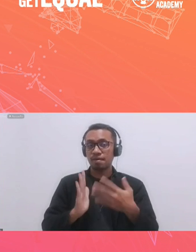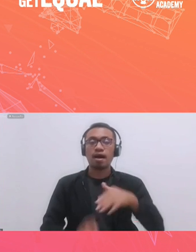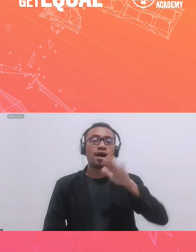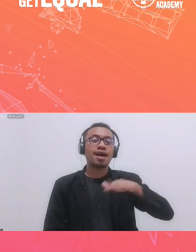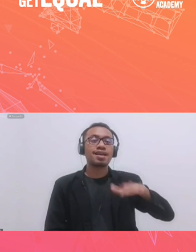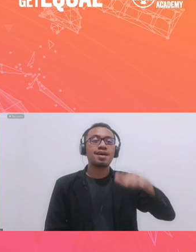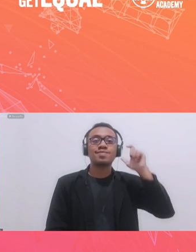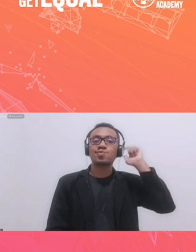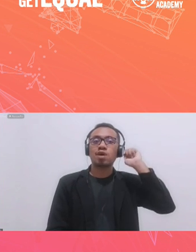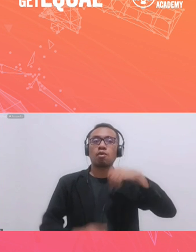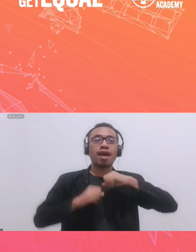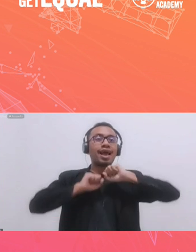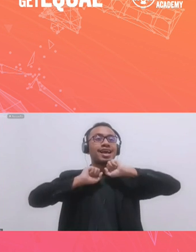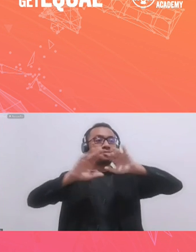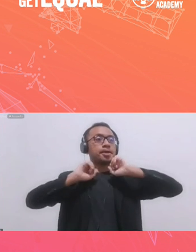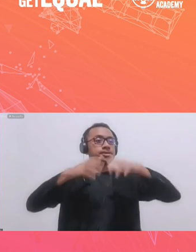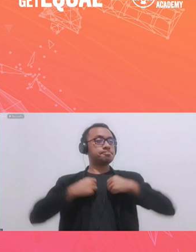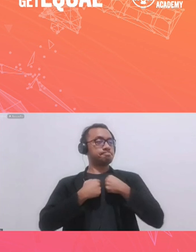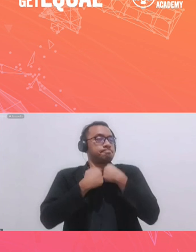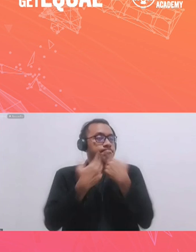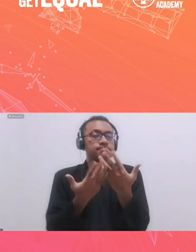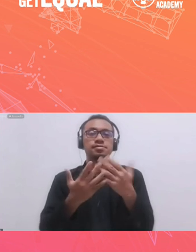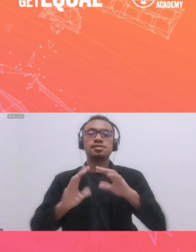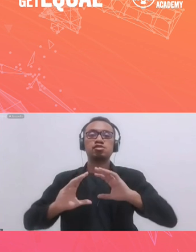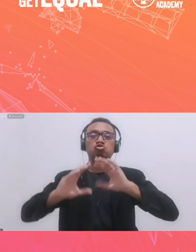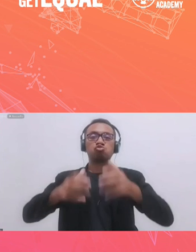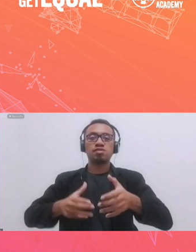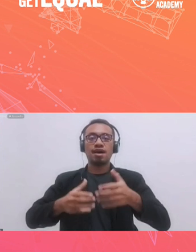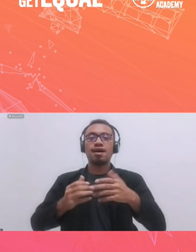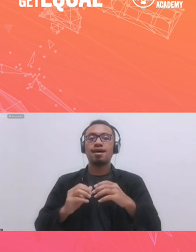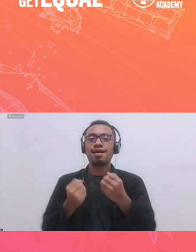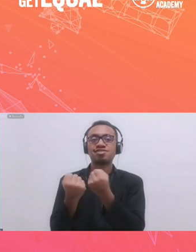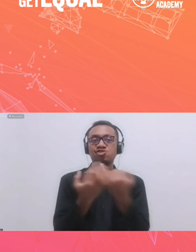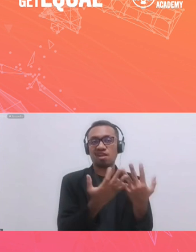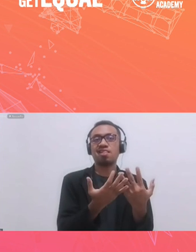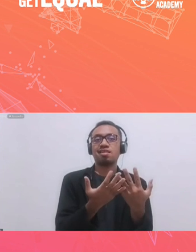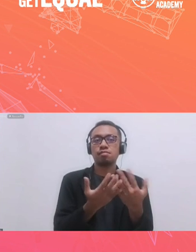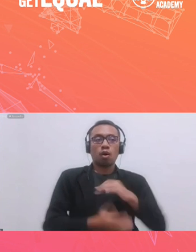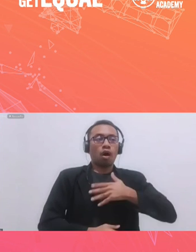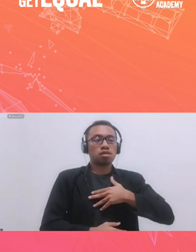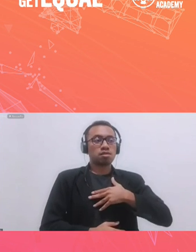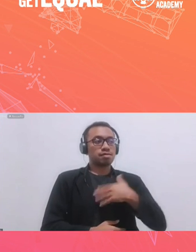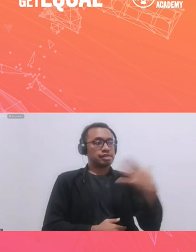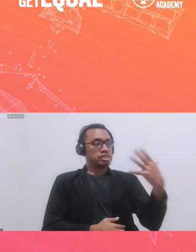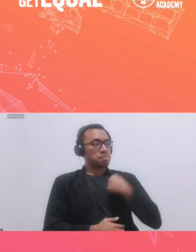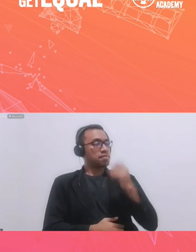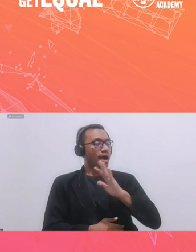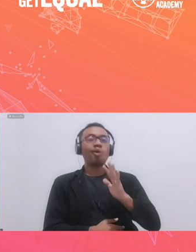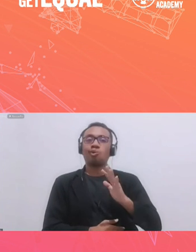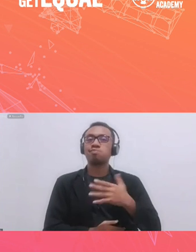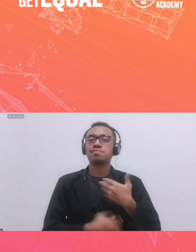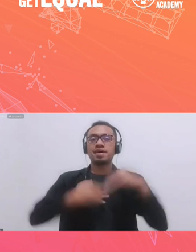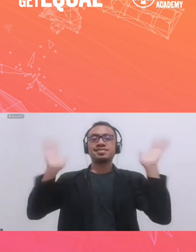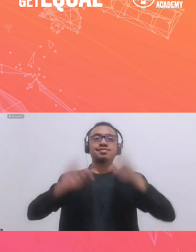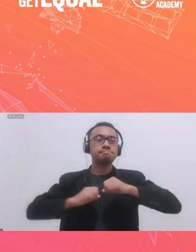dunia digital tanpa adanya ancaman kekerasan. Baiklah, demikian proses kita